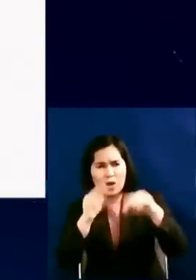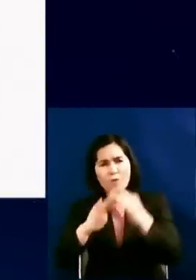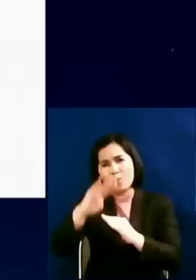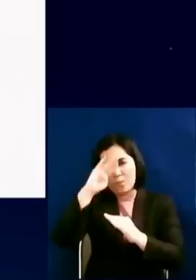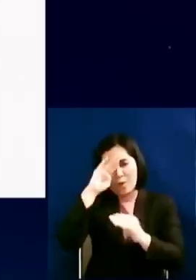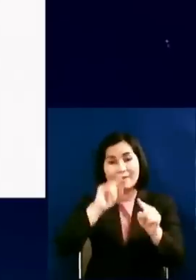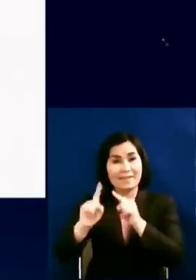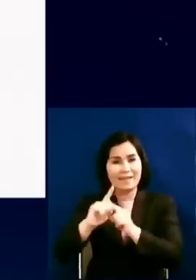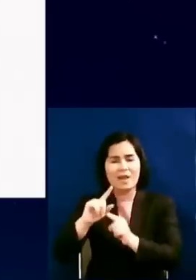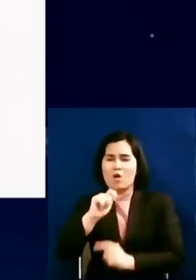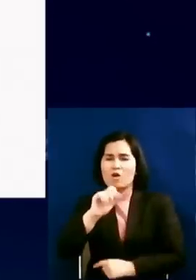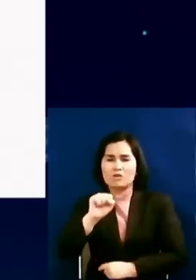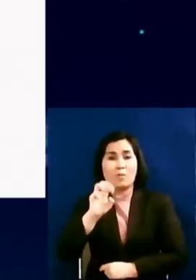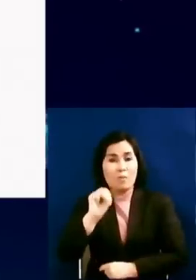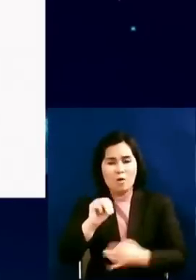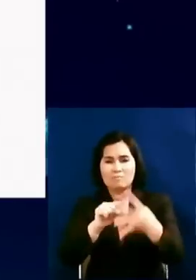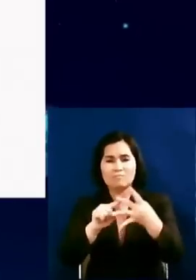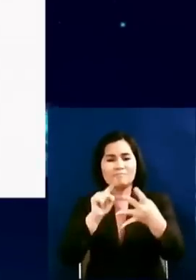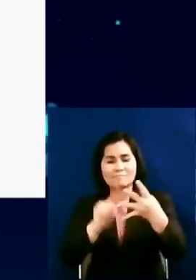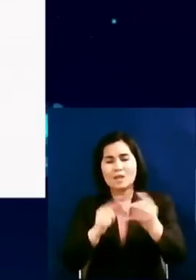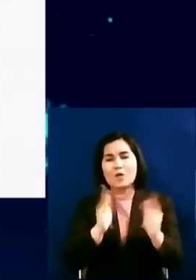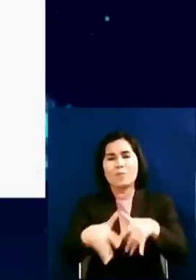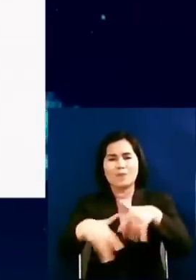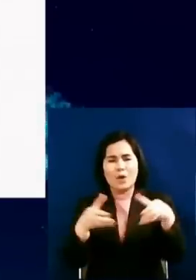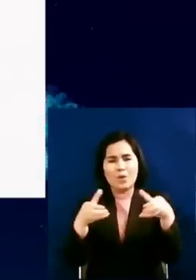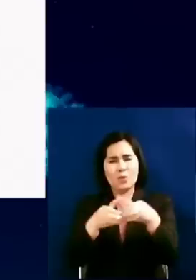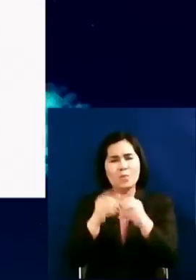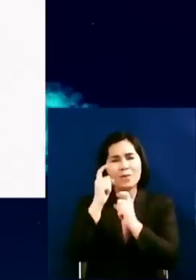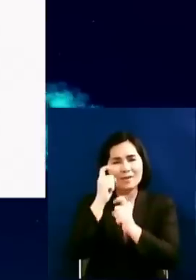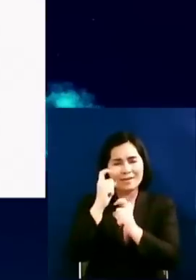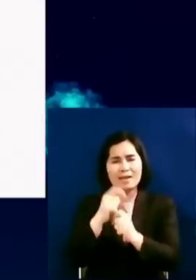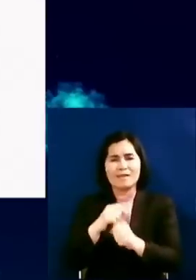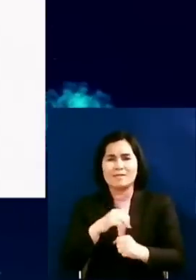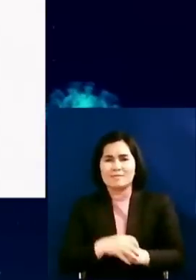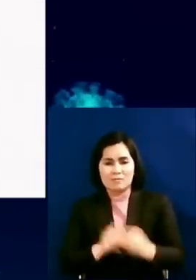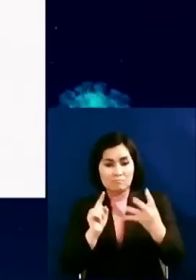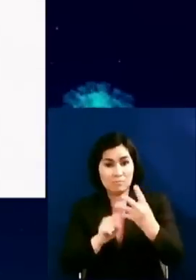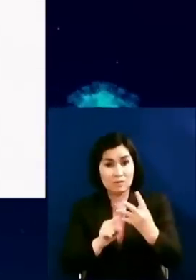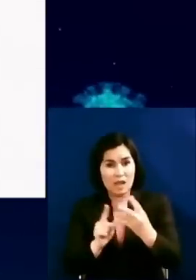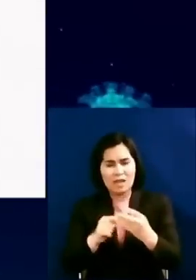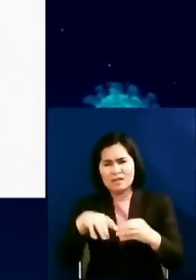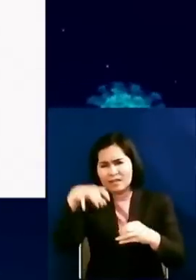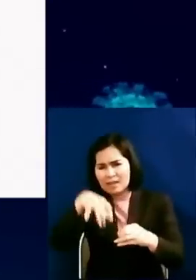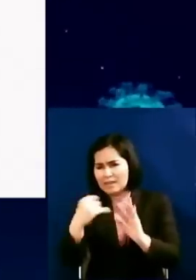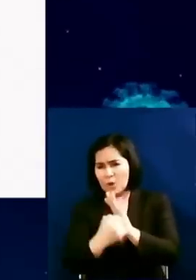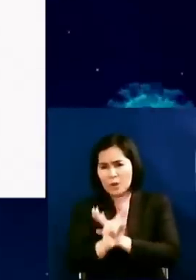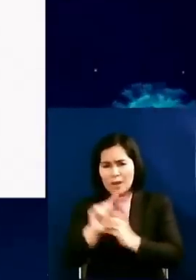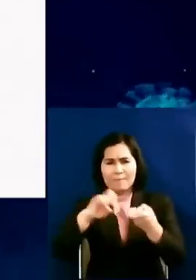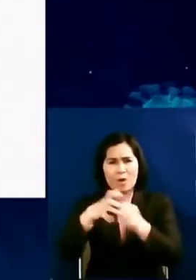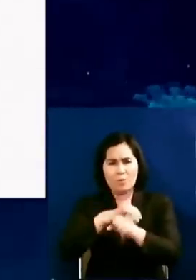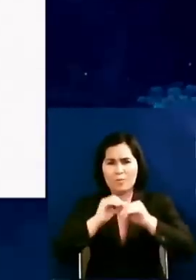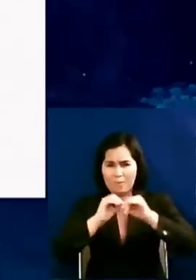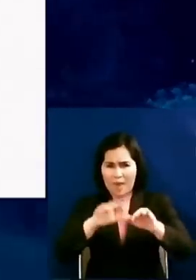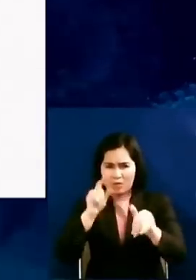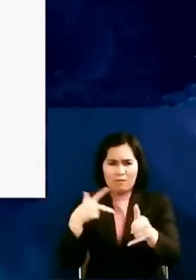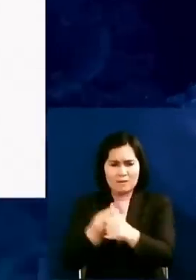นๆรวมถึงอสม.แล้วก็3ก็คือประชาชนกลุ่มเสี่ยงและกลุ่มที่4ก็คือในพื้นที่ที่มีการระบาดการฉีดวัคซีนอาจจะต้องก